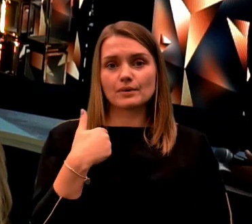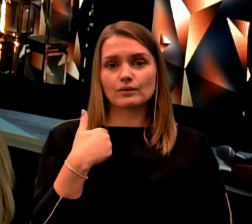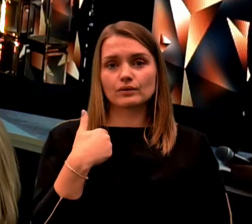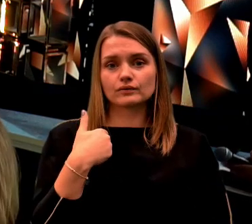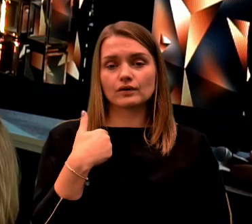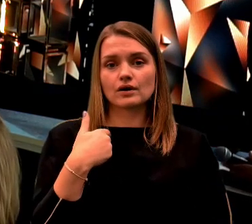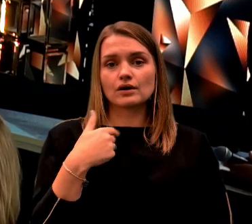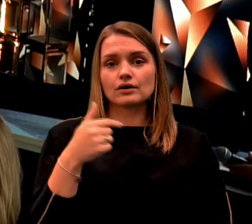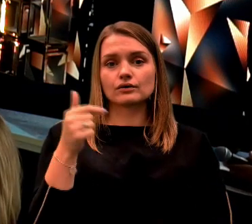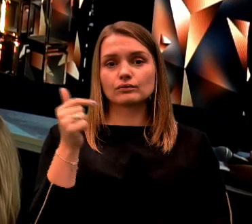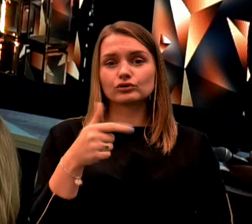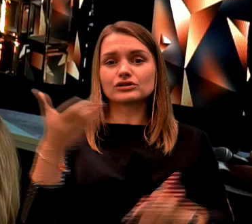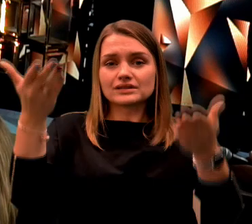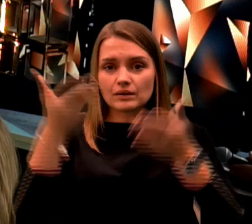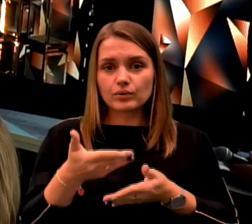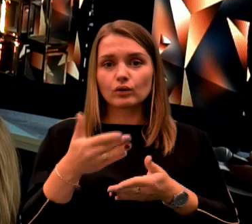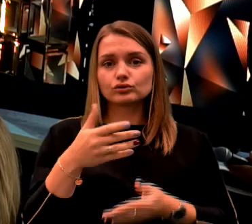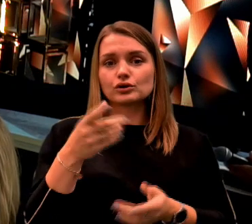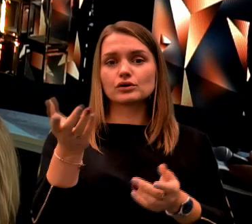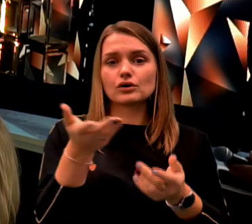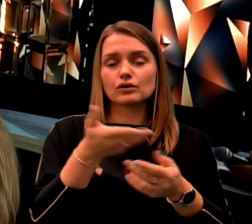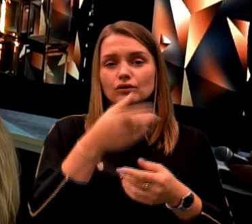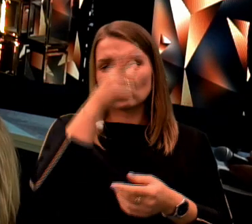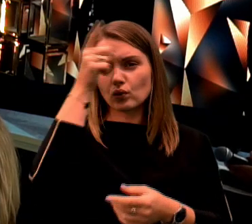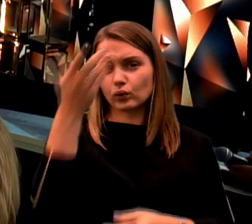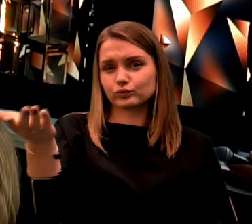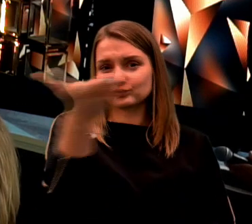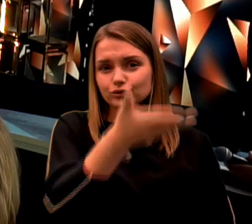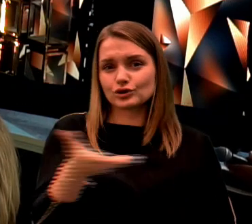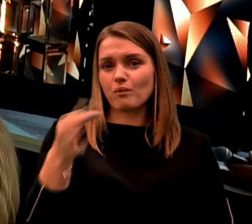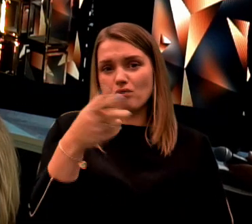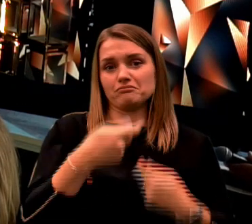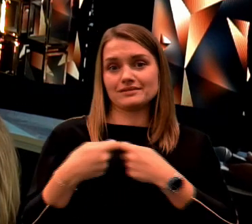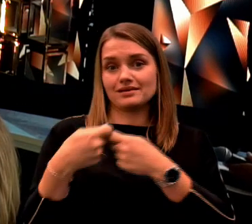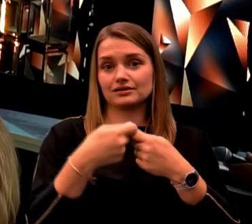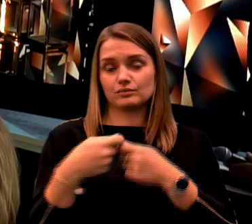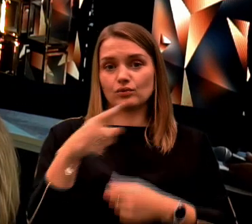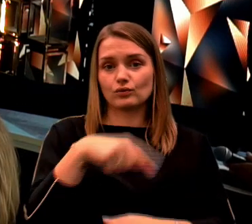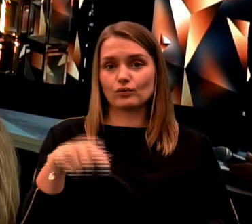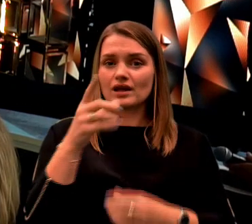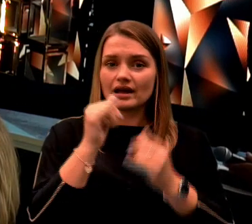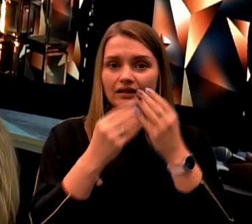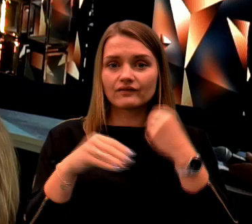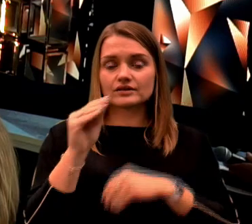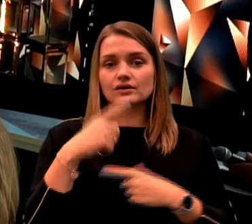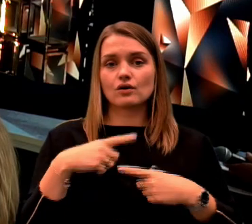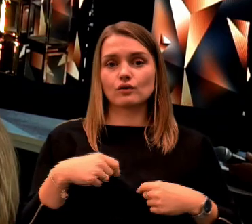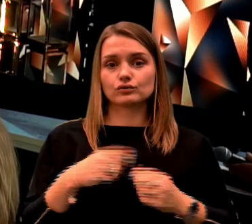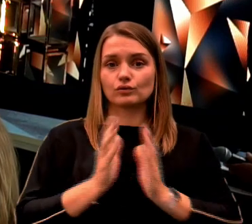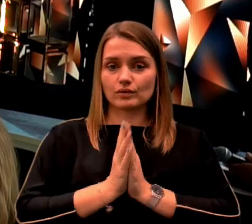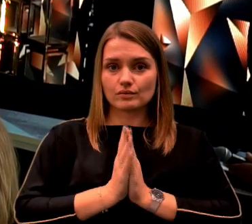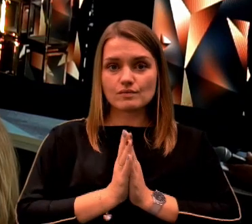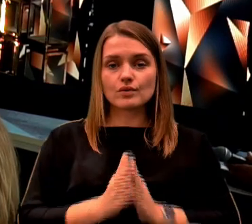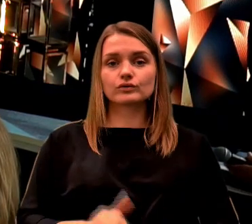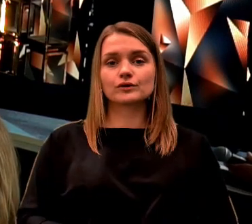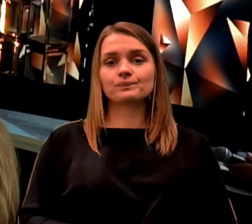troszkę Państwa do tej dyskusji, zwłaszcza, że póki co jesteśmy w dosyć kameralnym gronie, więc to tym bardziej będzie możliwe. Ale zaprzężemy też do tego